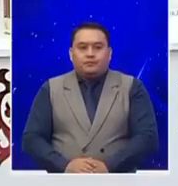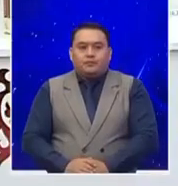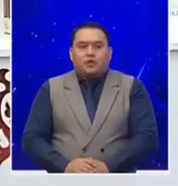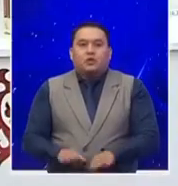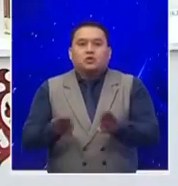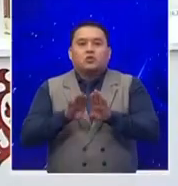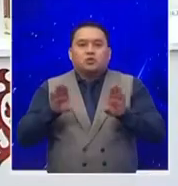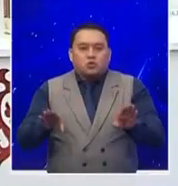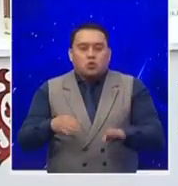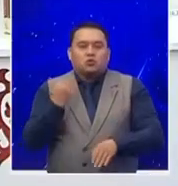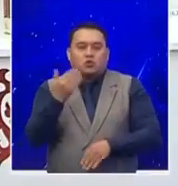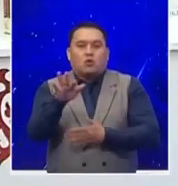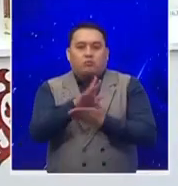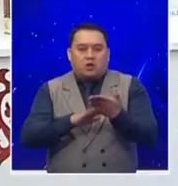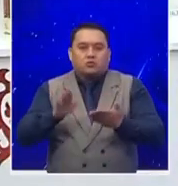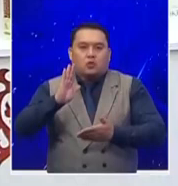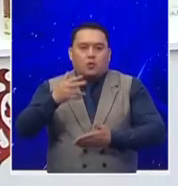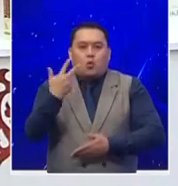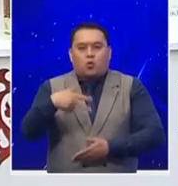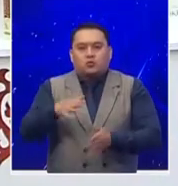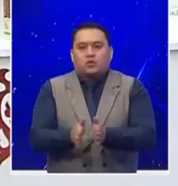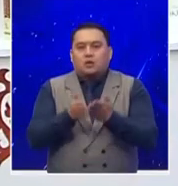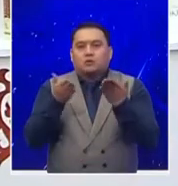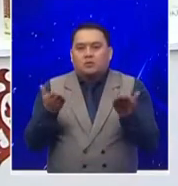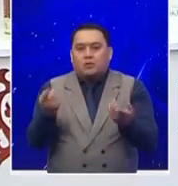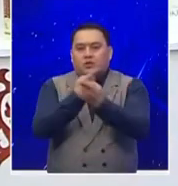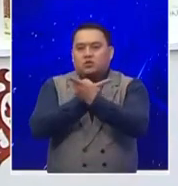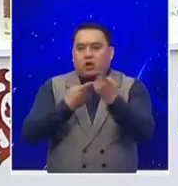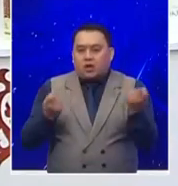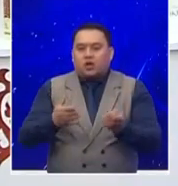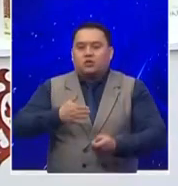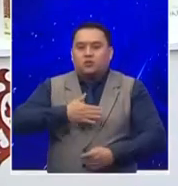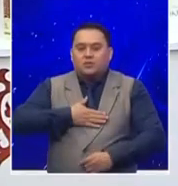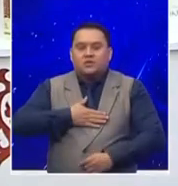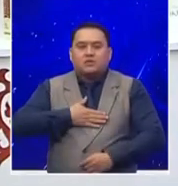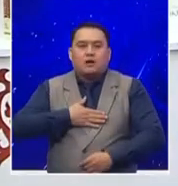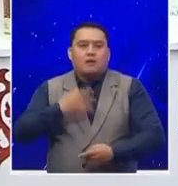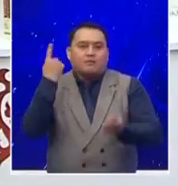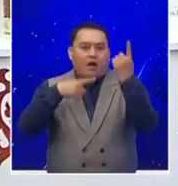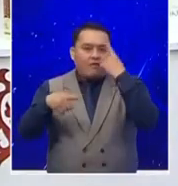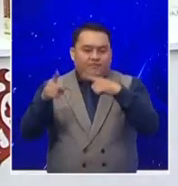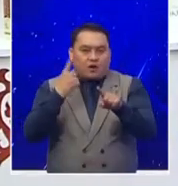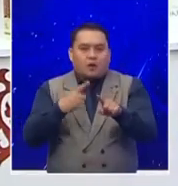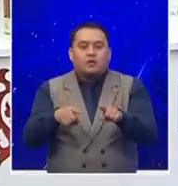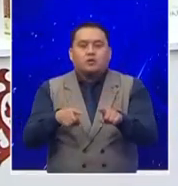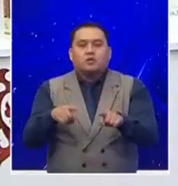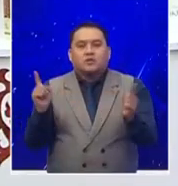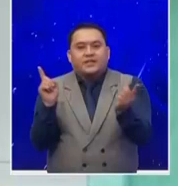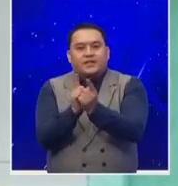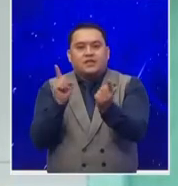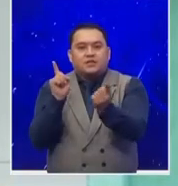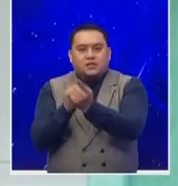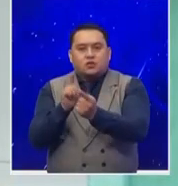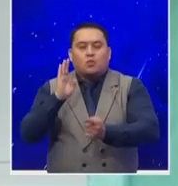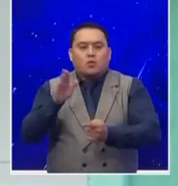Биылда бұл іс-шара жалғасын табады. 30 кітап бойынша, жарияланған 30 кітап бойынша авторлармен жыл соңына дейін кездесулер жоспарланды.